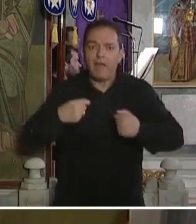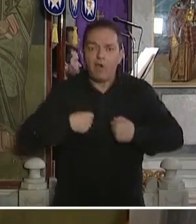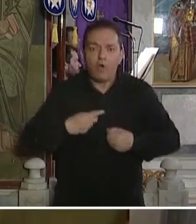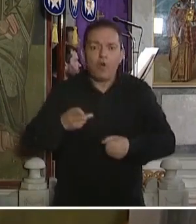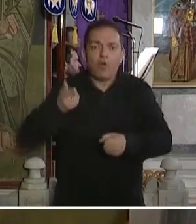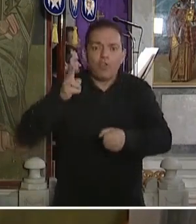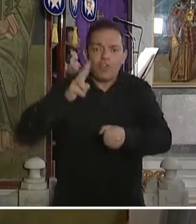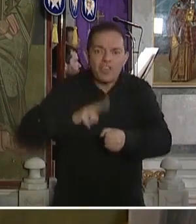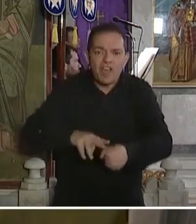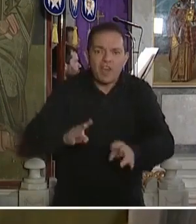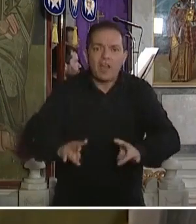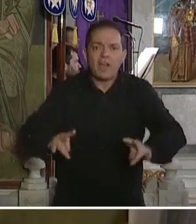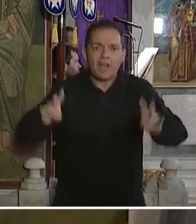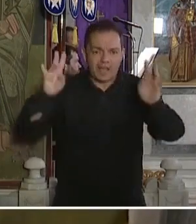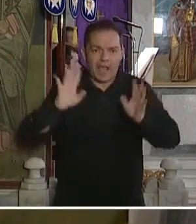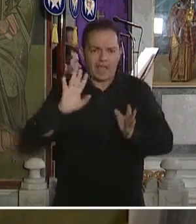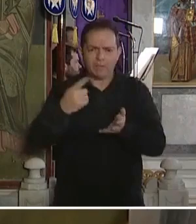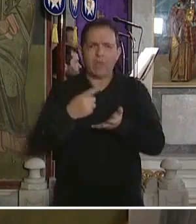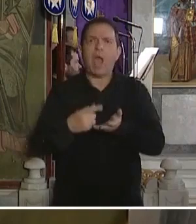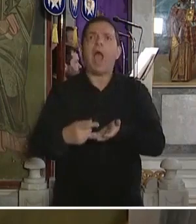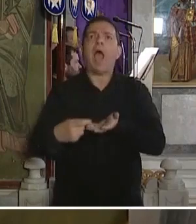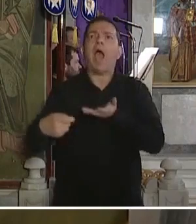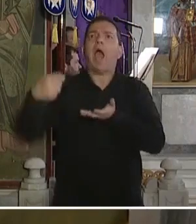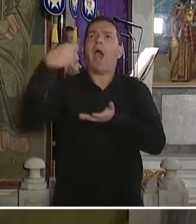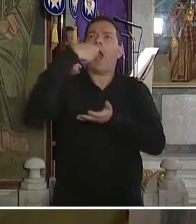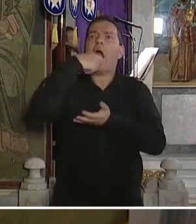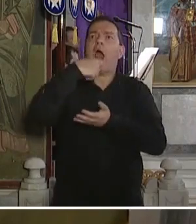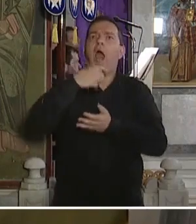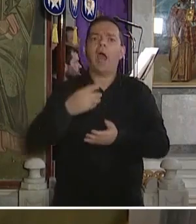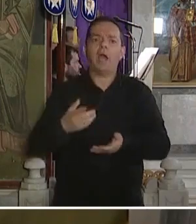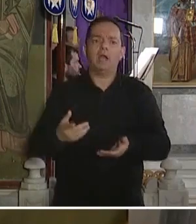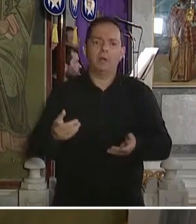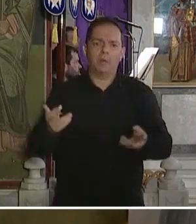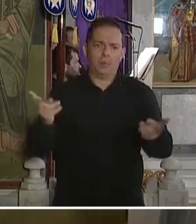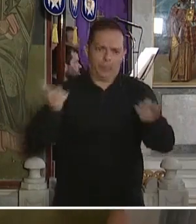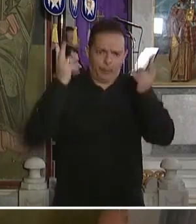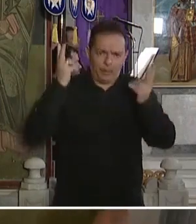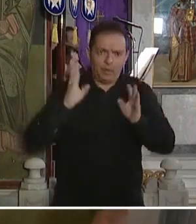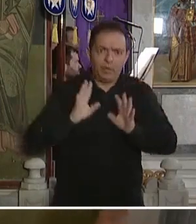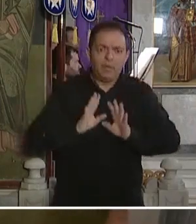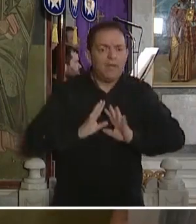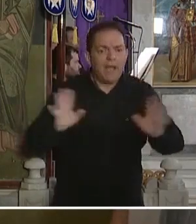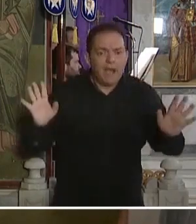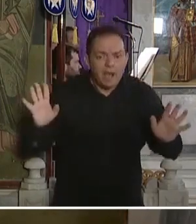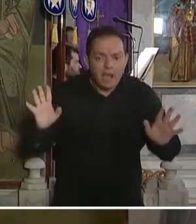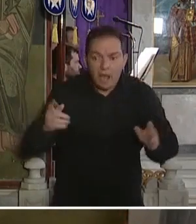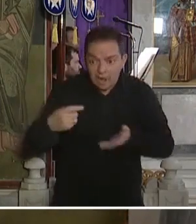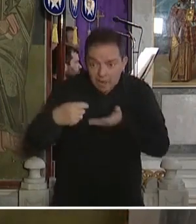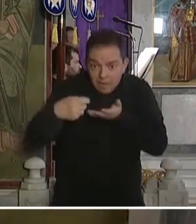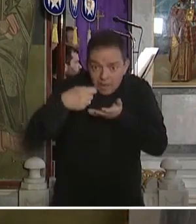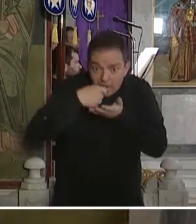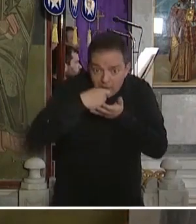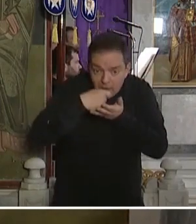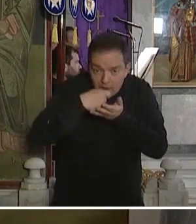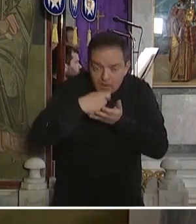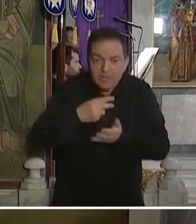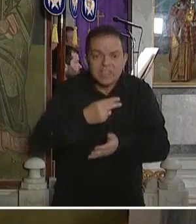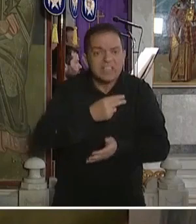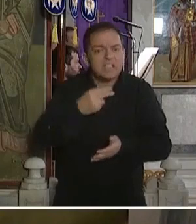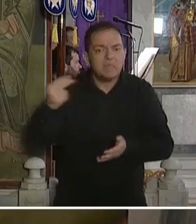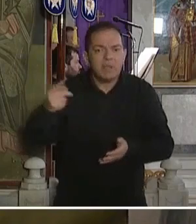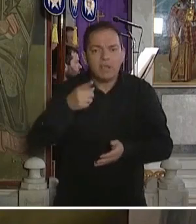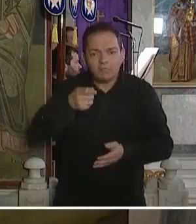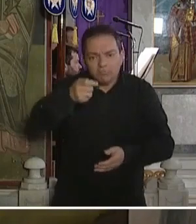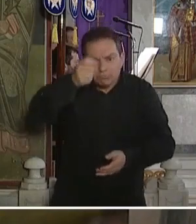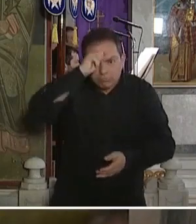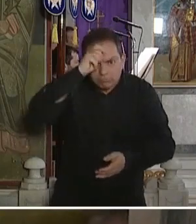δεν ανοίγετε το στόμα σας και καταπίνετε, αλλά ομολογείτε με την ύπαρξή σας ολόκληρη τον θάνατό μου